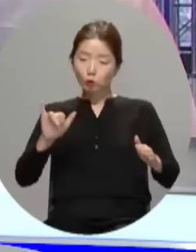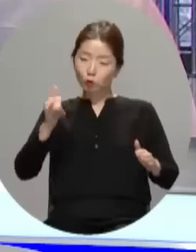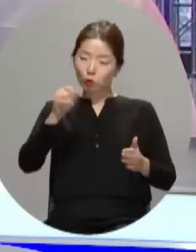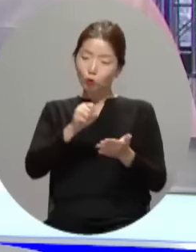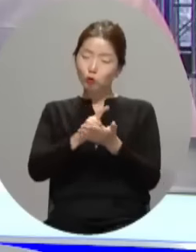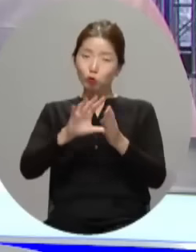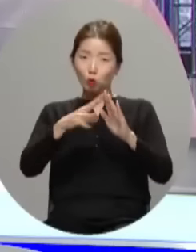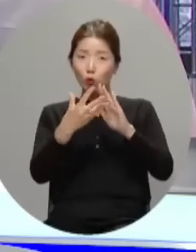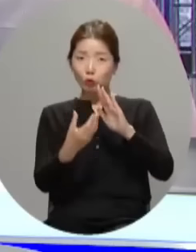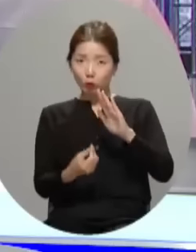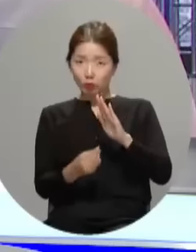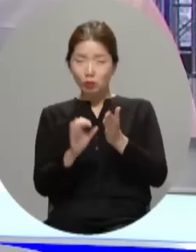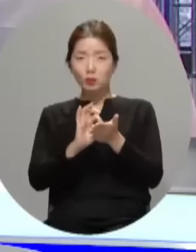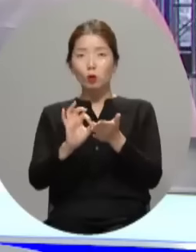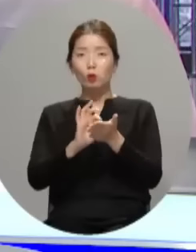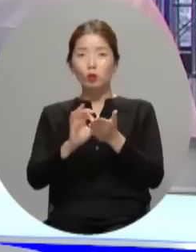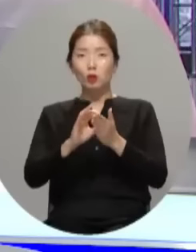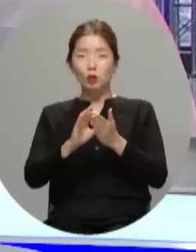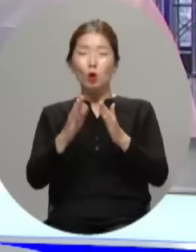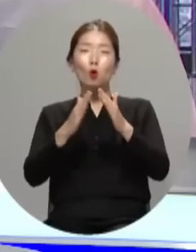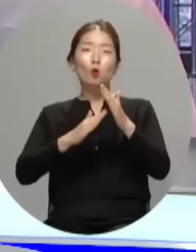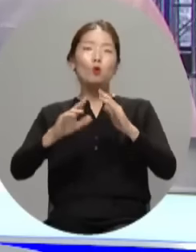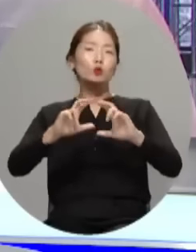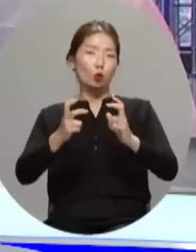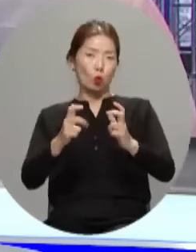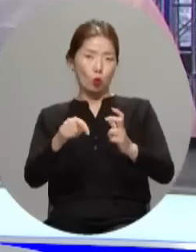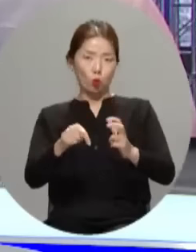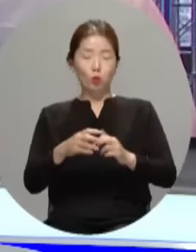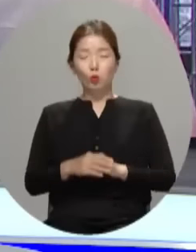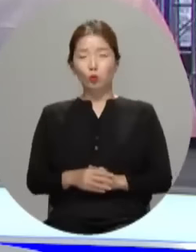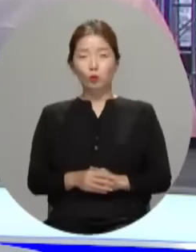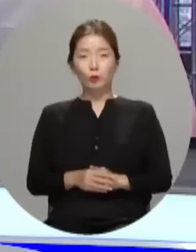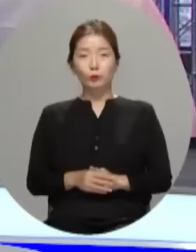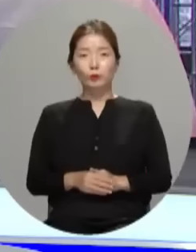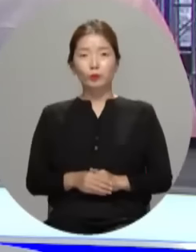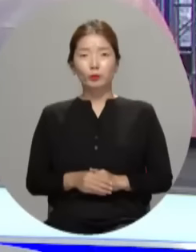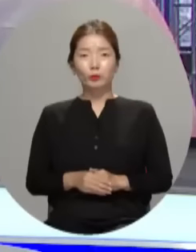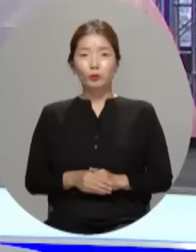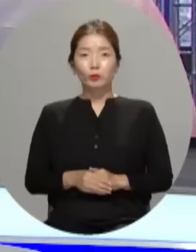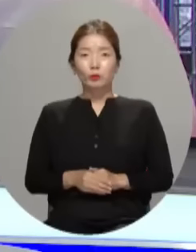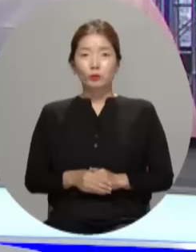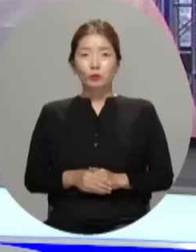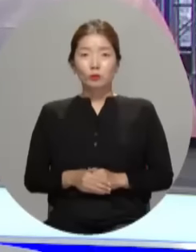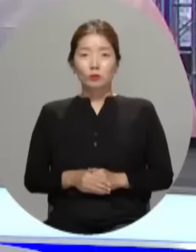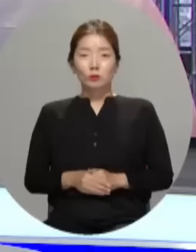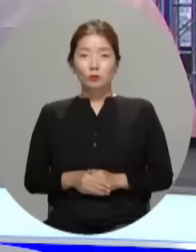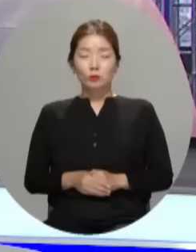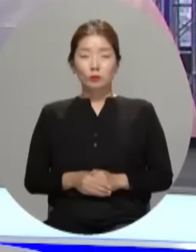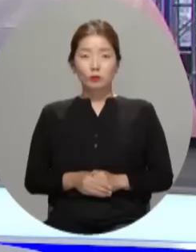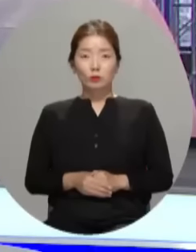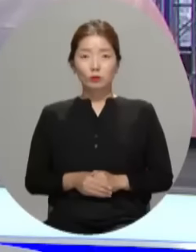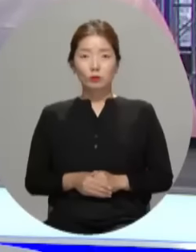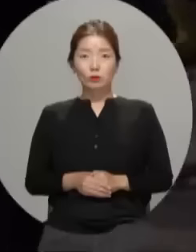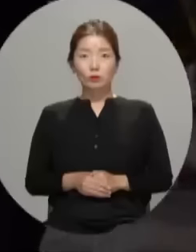축구 월드컵에 사용되는 공인구 이야기입니다. 박혜진 기자가 취재했습니다.